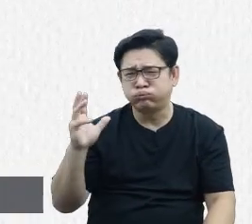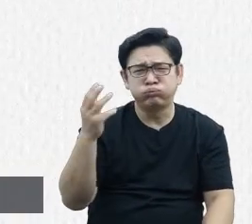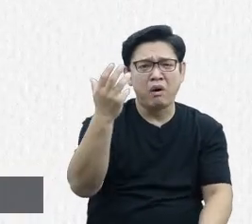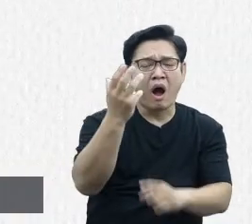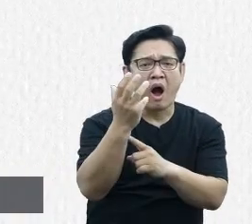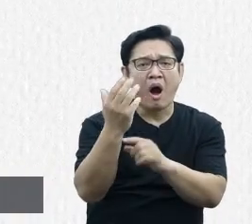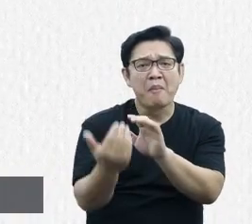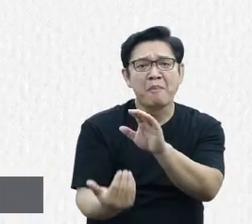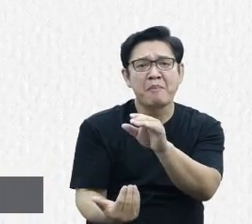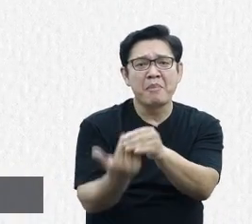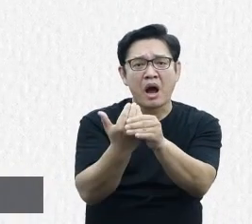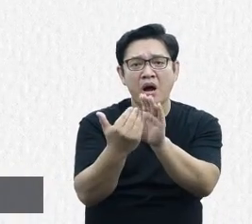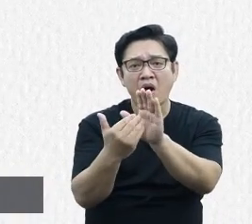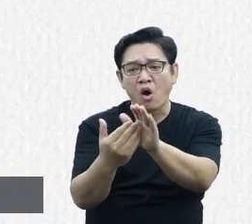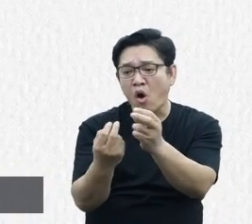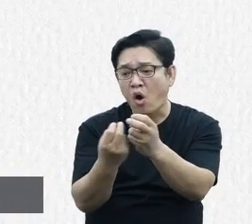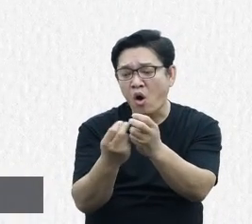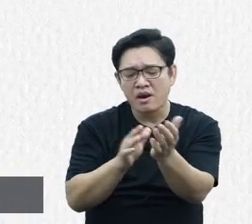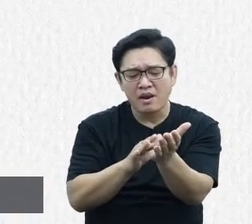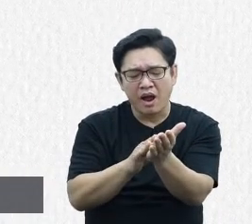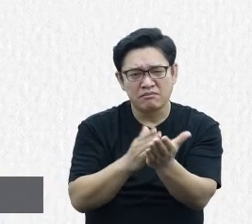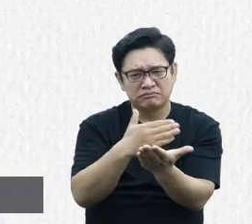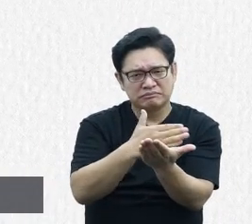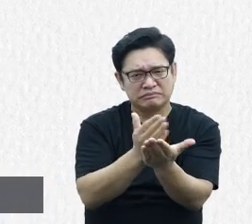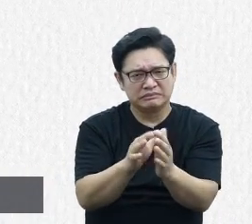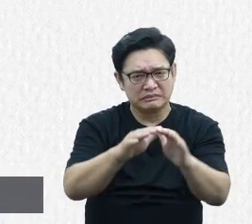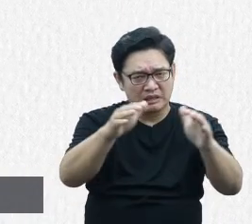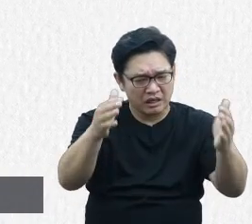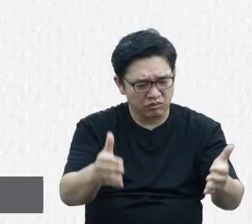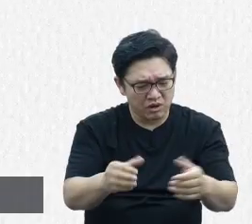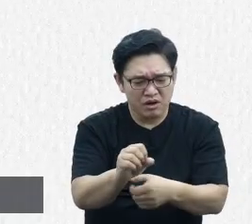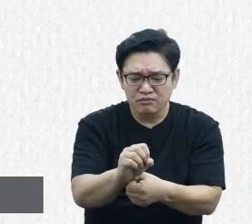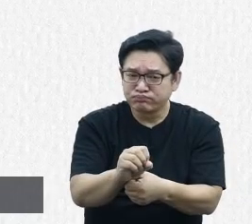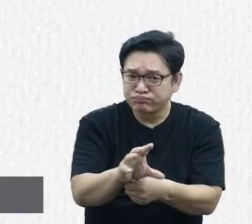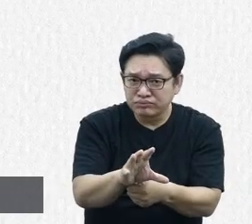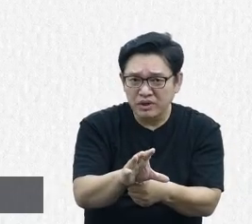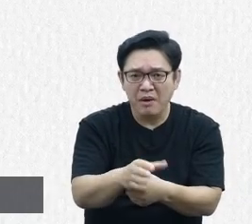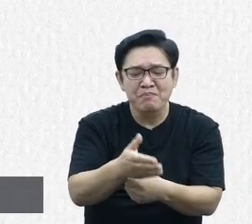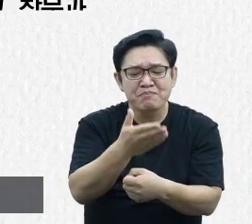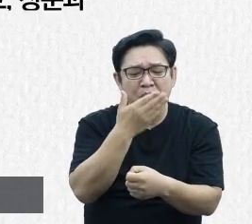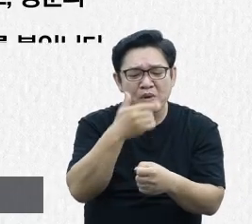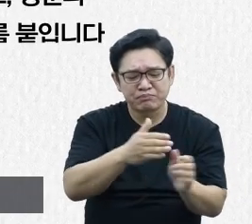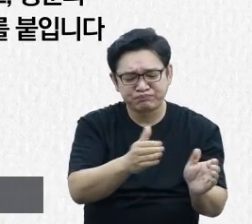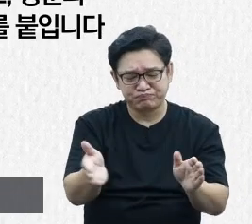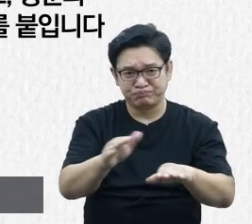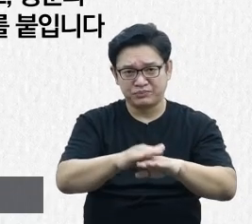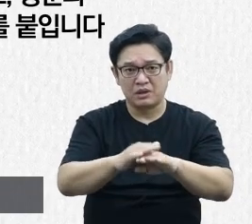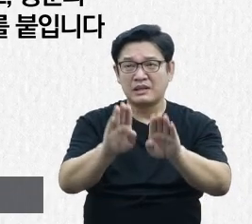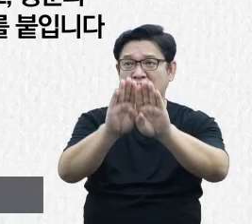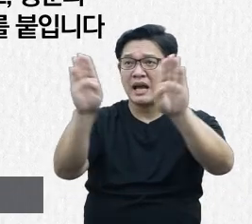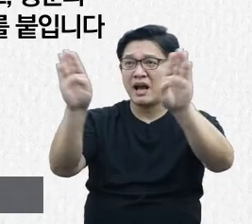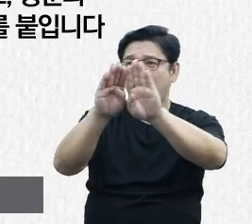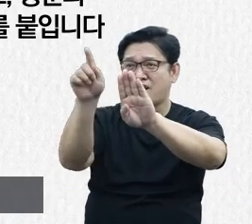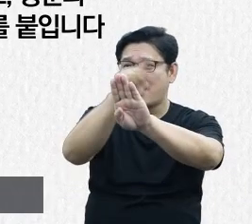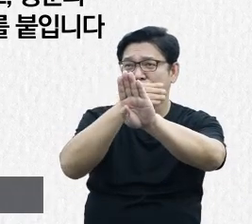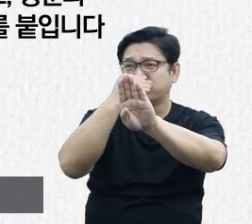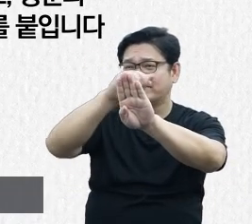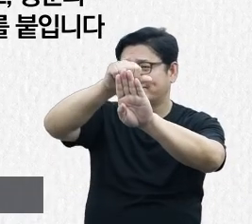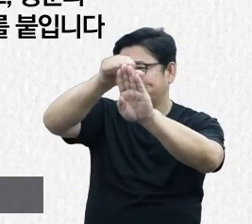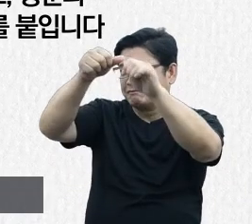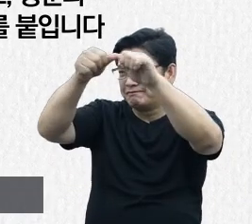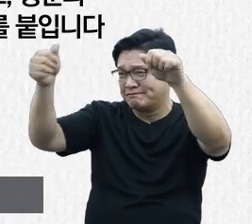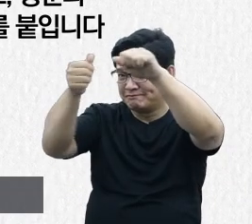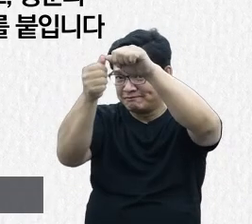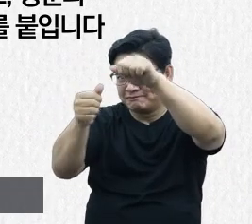태풍 사고 예방을 위해 응급 약품, 손전 등 음식 등을 준비합니다. 창문은 완전히 닫고